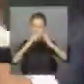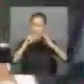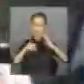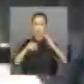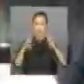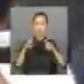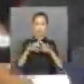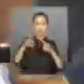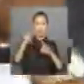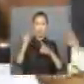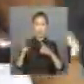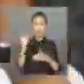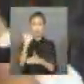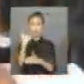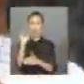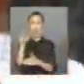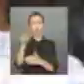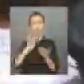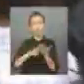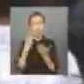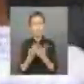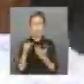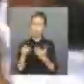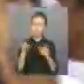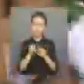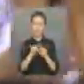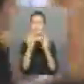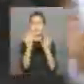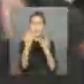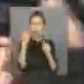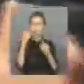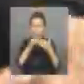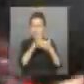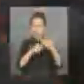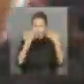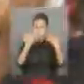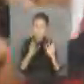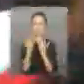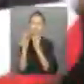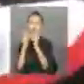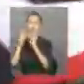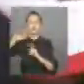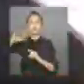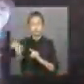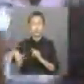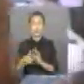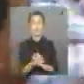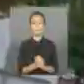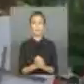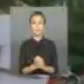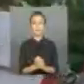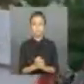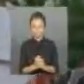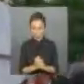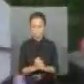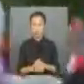ดังนั้นควรรอผลการเลือกตั้งในวันอาทิตย์ที่3กรกฎาคมก่อนเช่นเดียวกันแนวทางการสร้างความปรองดองและการนิรโทษกร